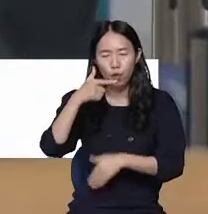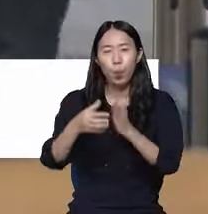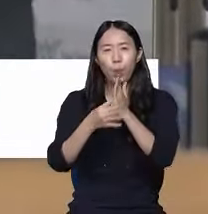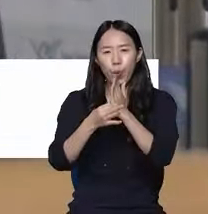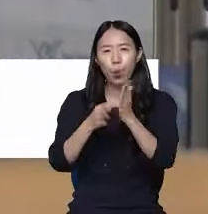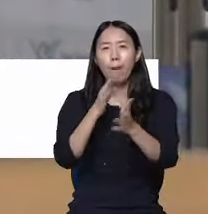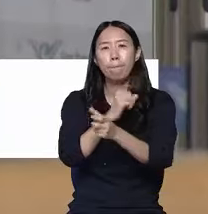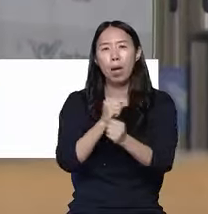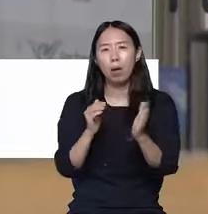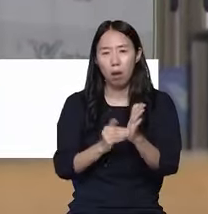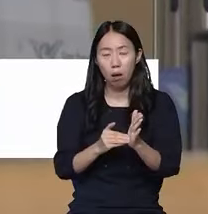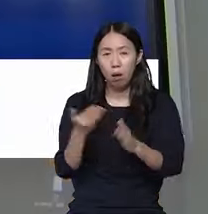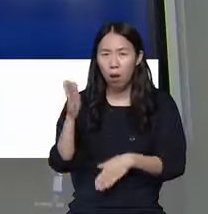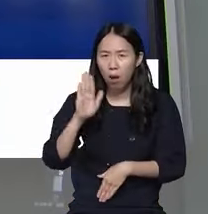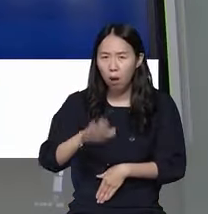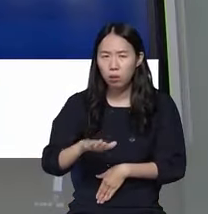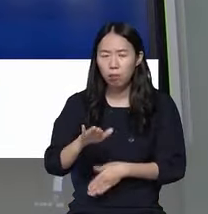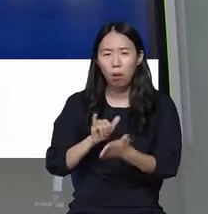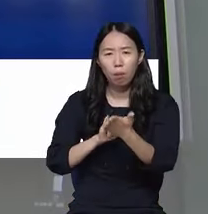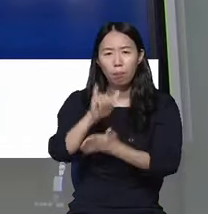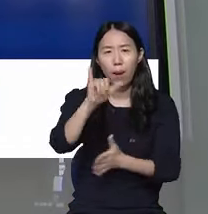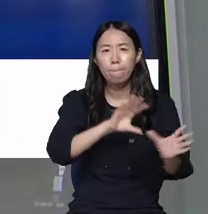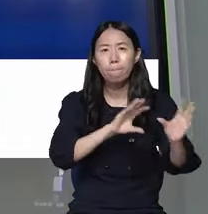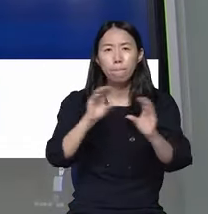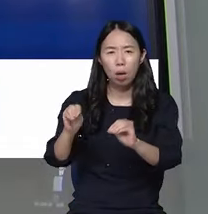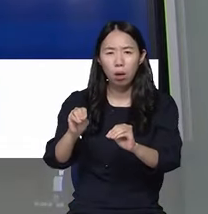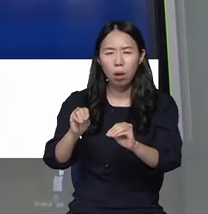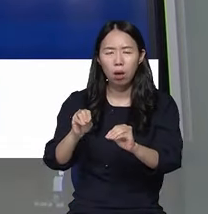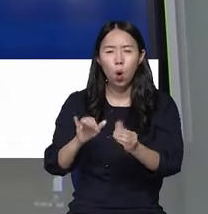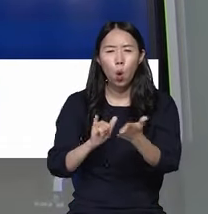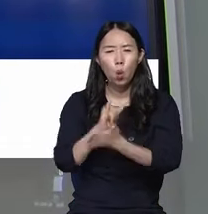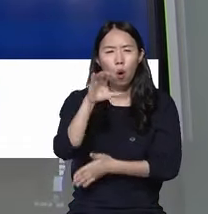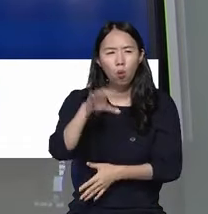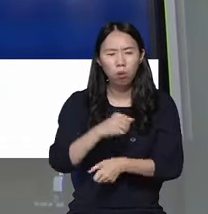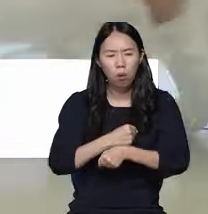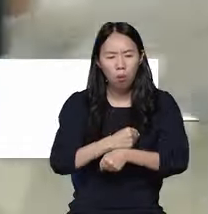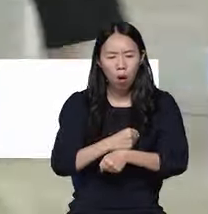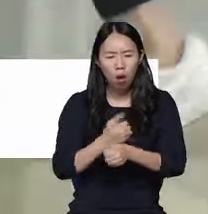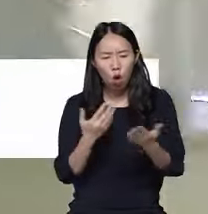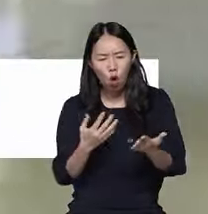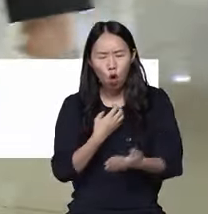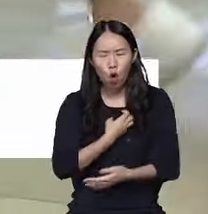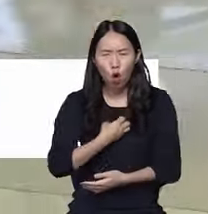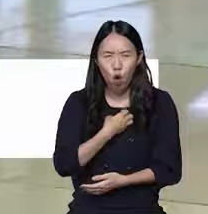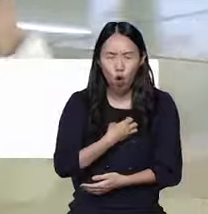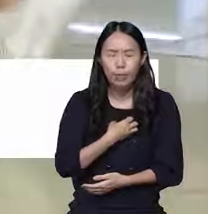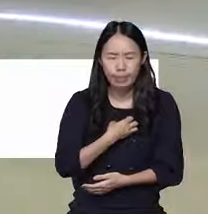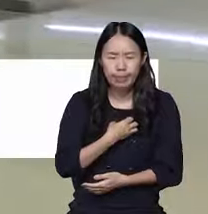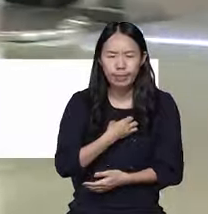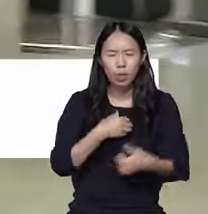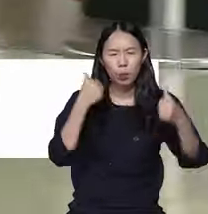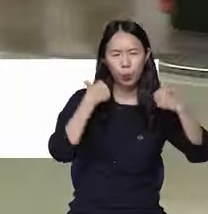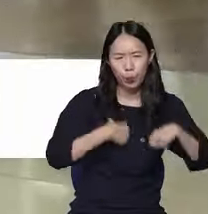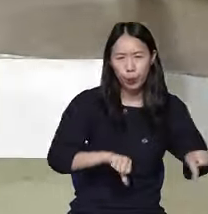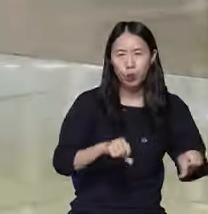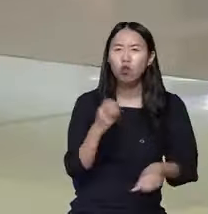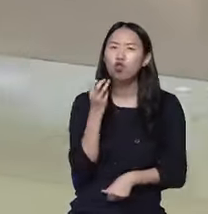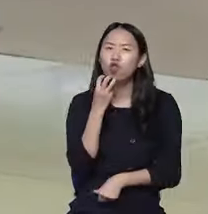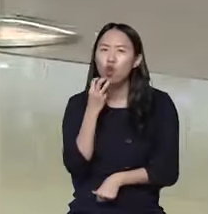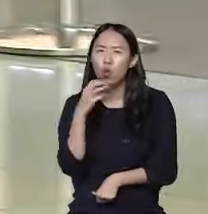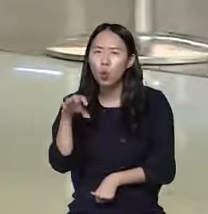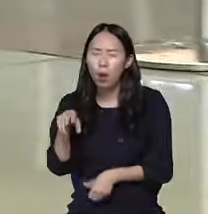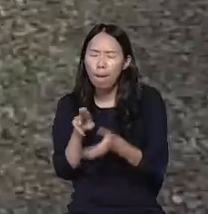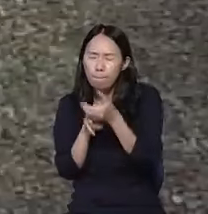드러났습니다. 하지만 출국 금지 조치로 공항에서 검거될 수도 있다는 사실을 우려해 출국을 포기하고